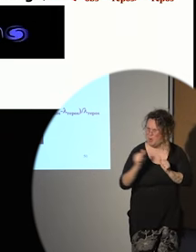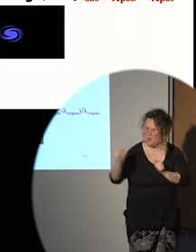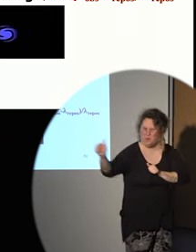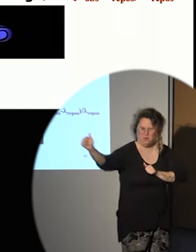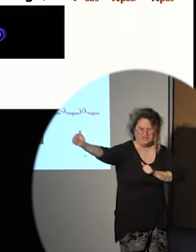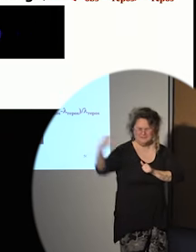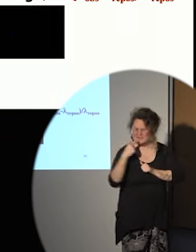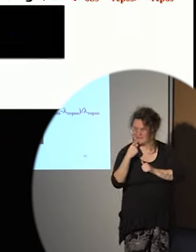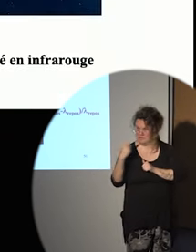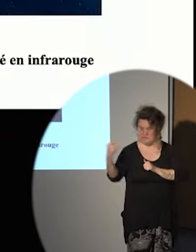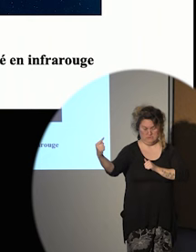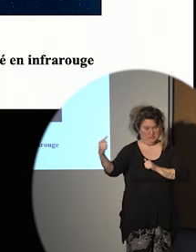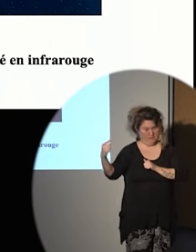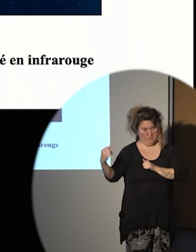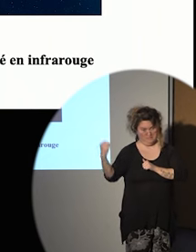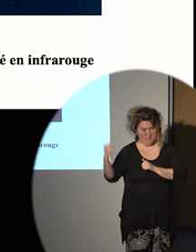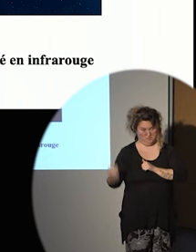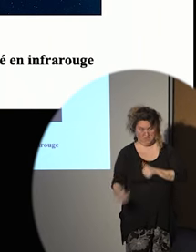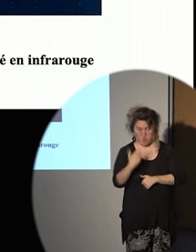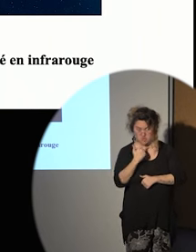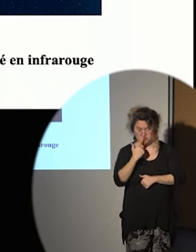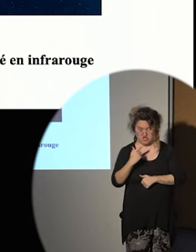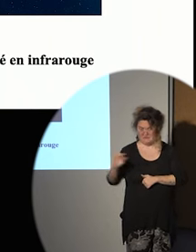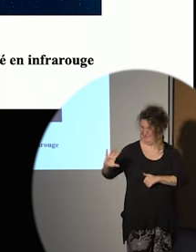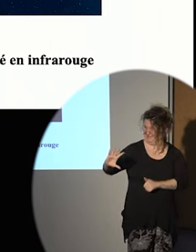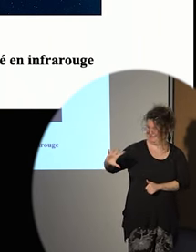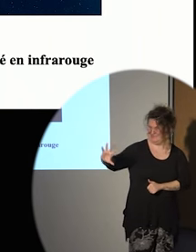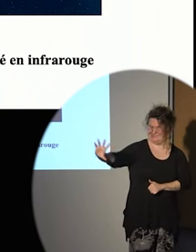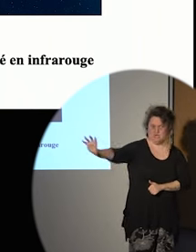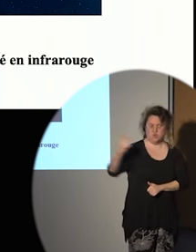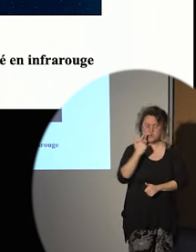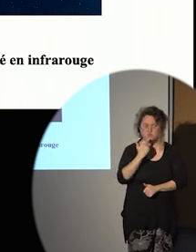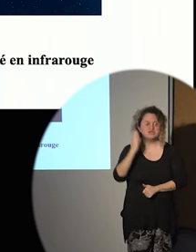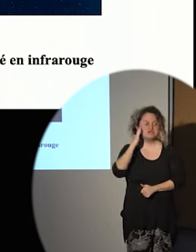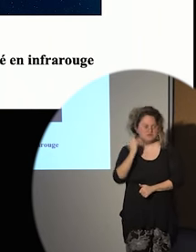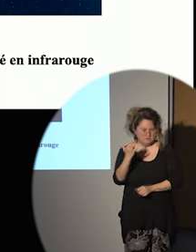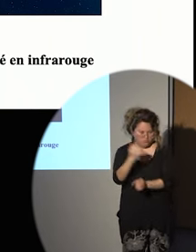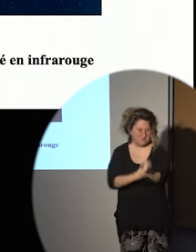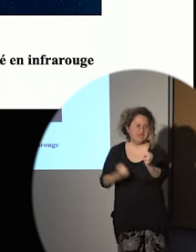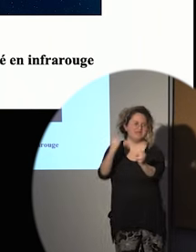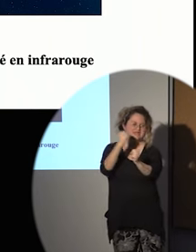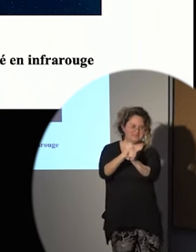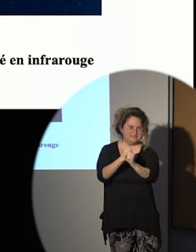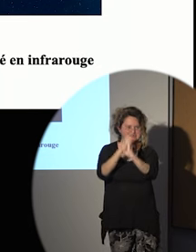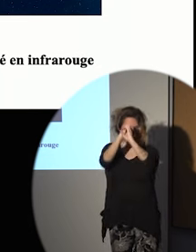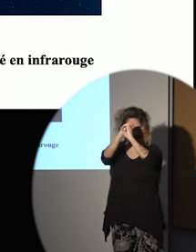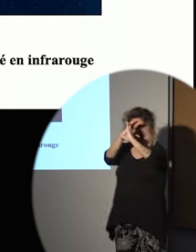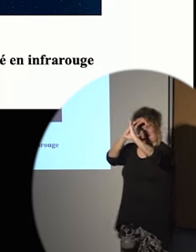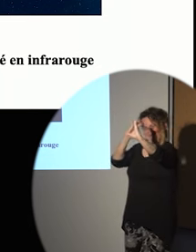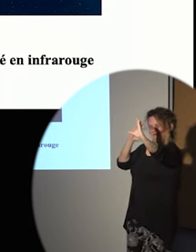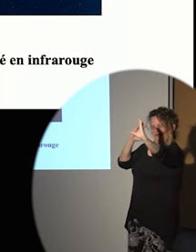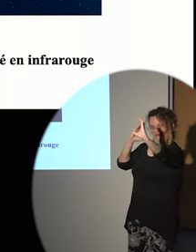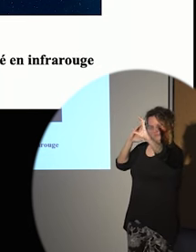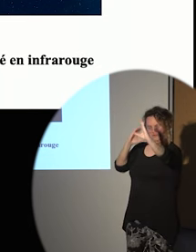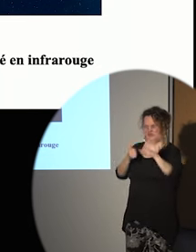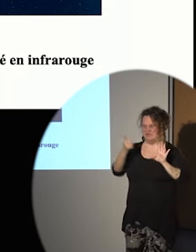vers le rouge. C'est pour ça qu'on a construit le télescope James Webb, qui est un télescope de 6,50 m